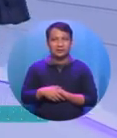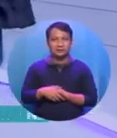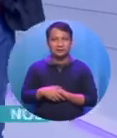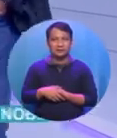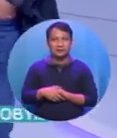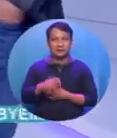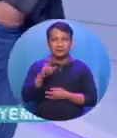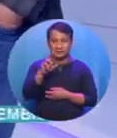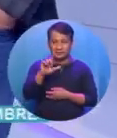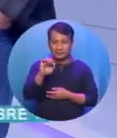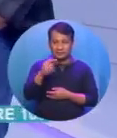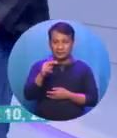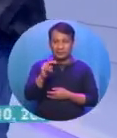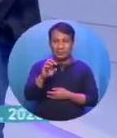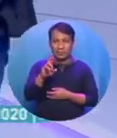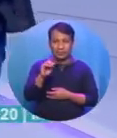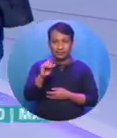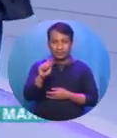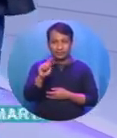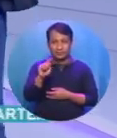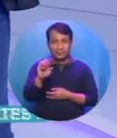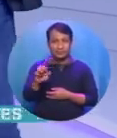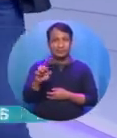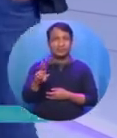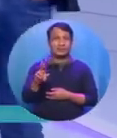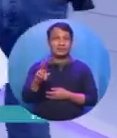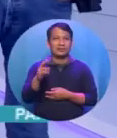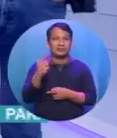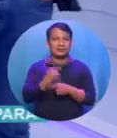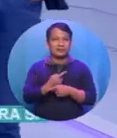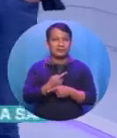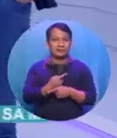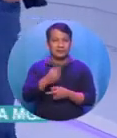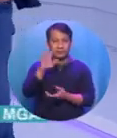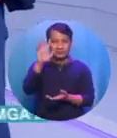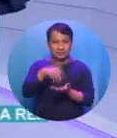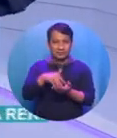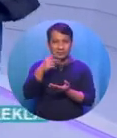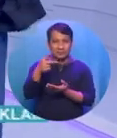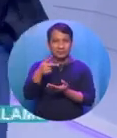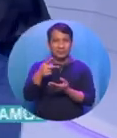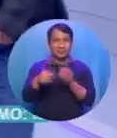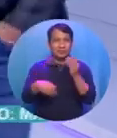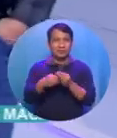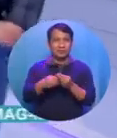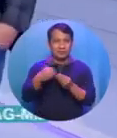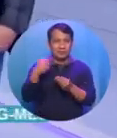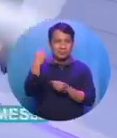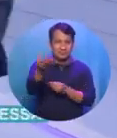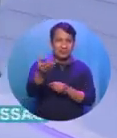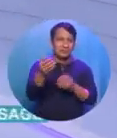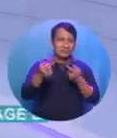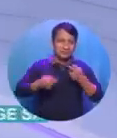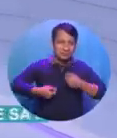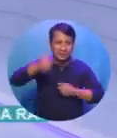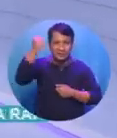Uling Roasters. Uling Roasters. Okay. Sige. 5,000 plus Uling Roasters kay Ma'am Chan!